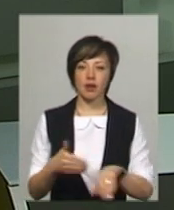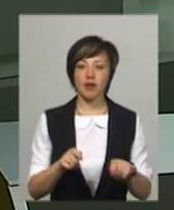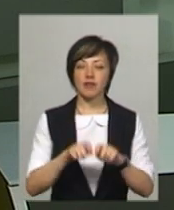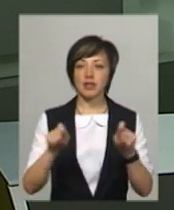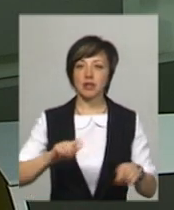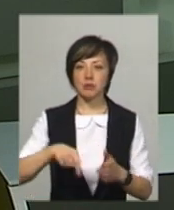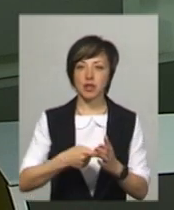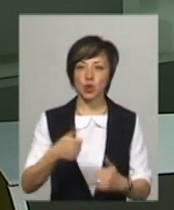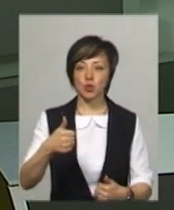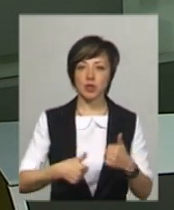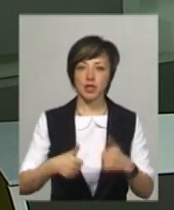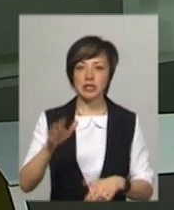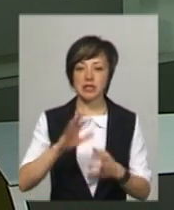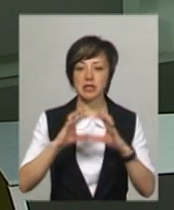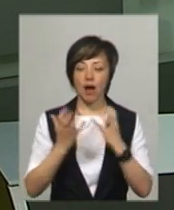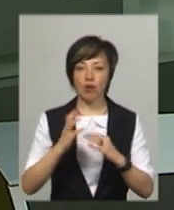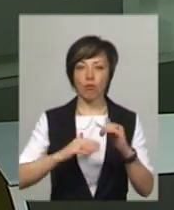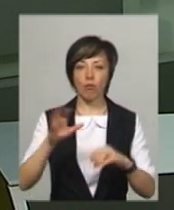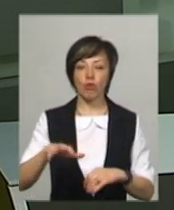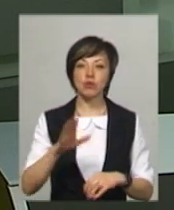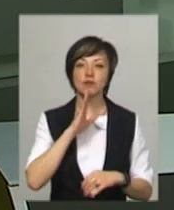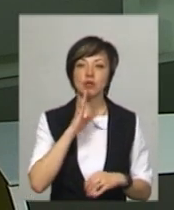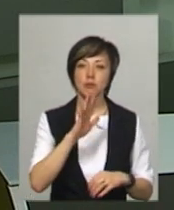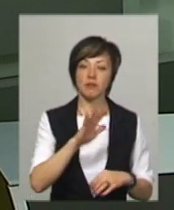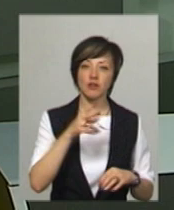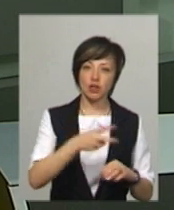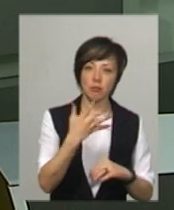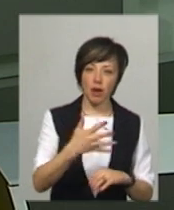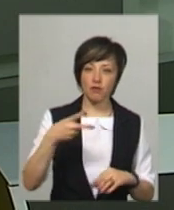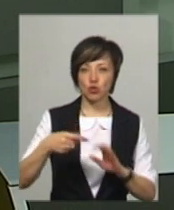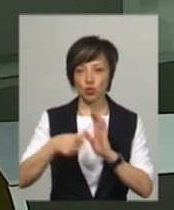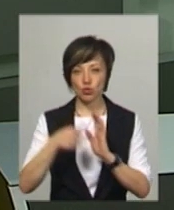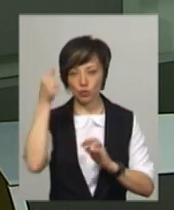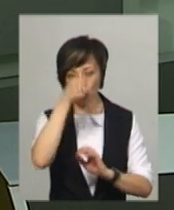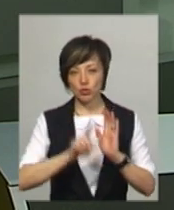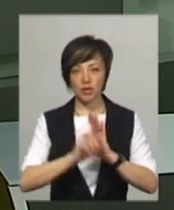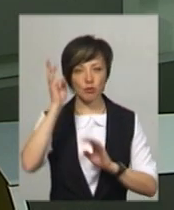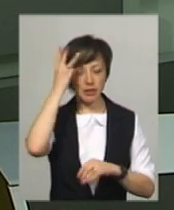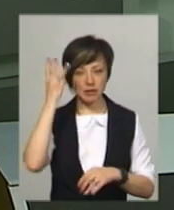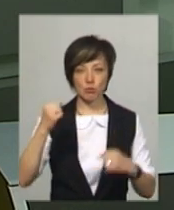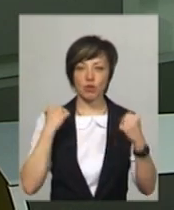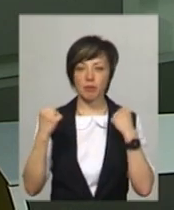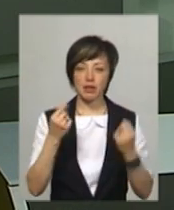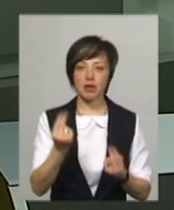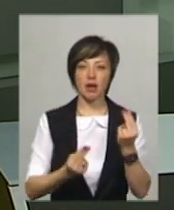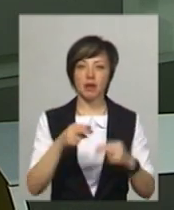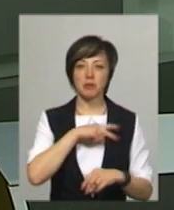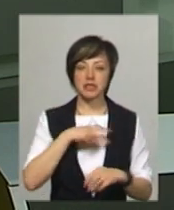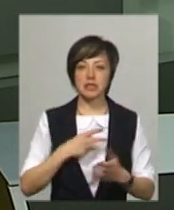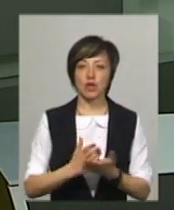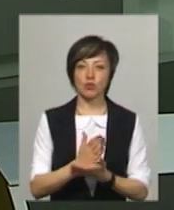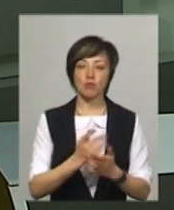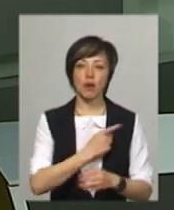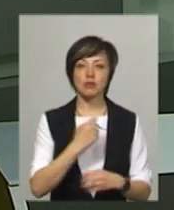Відкритий міський турнір з гандболу серед дівчат 2005-2006 років народження розпочався у Хмельницькому. Спортсменки грають на призи